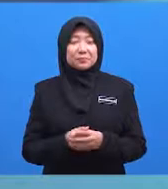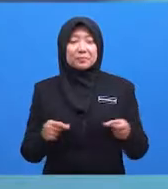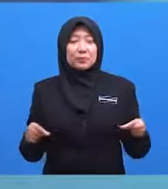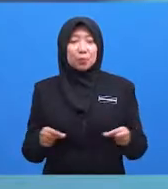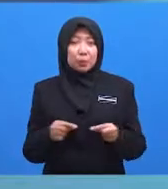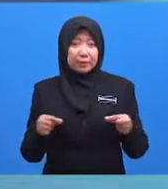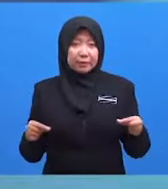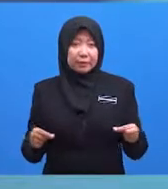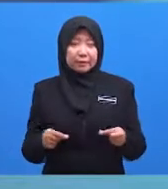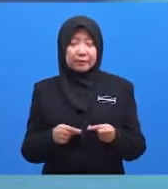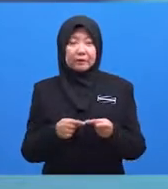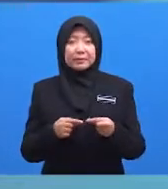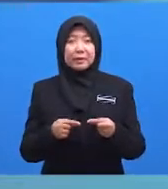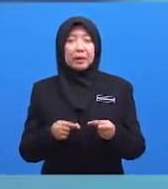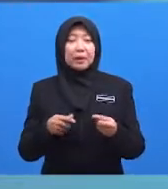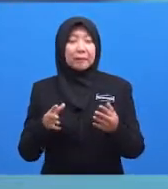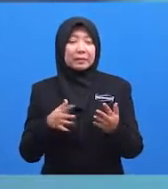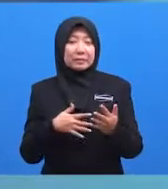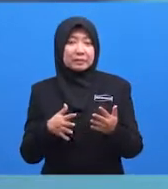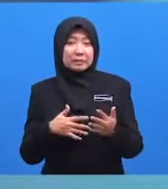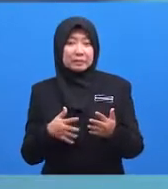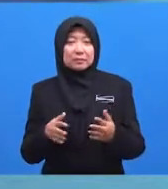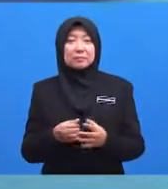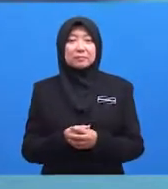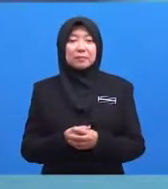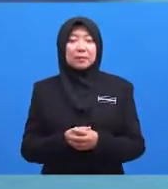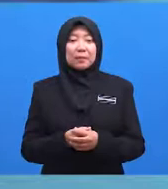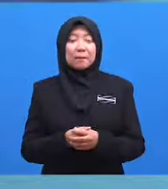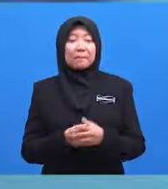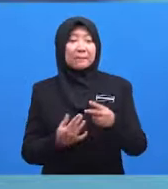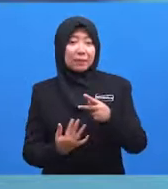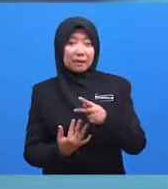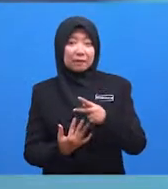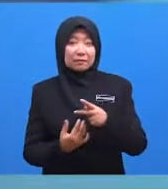menggoreng, menggril dan memanggang.